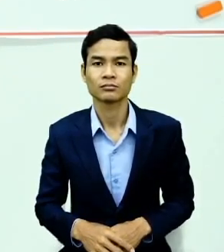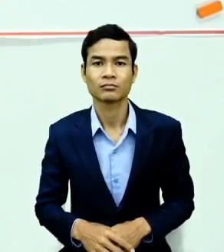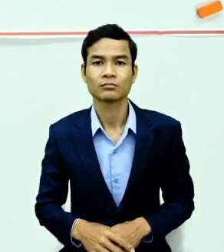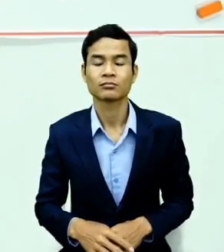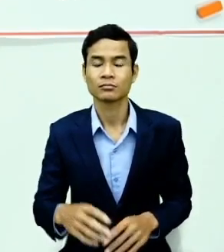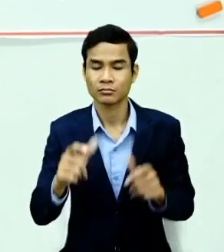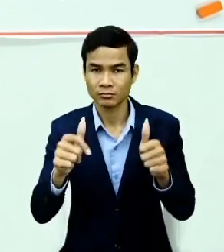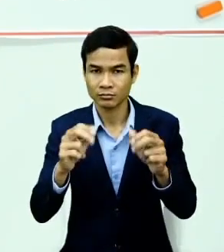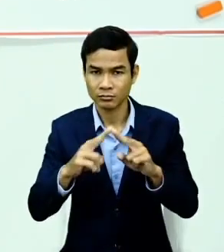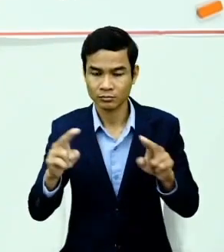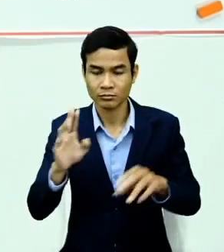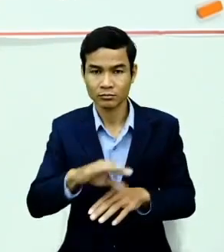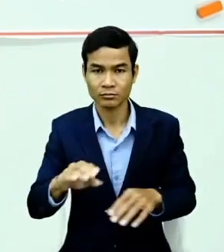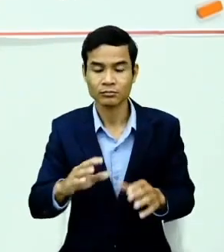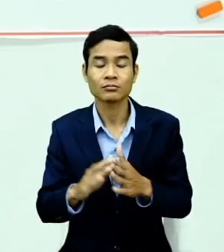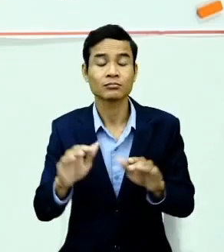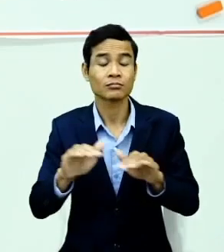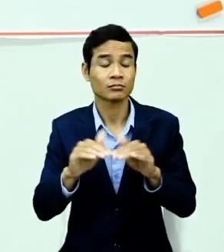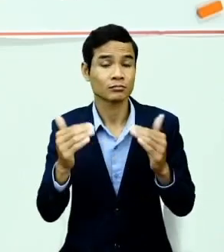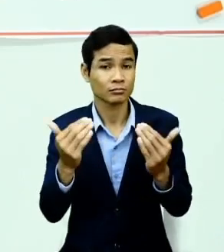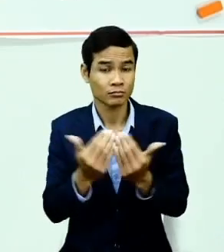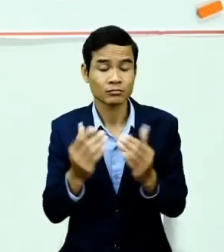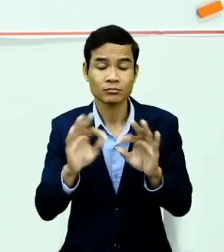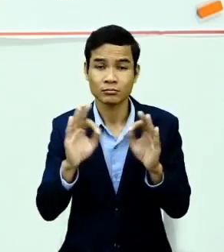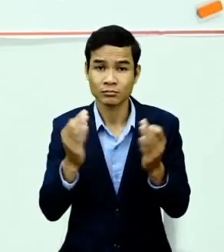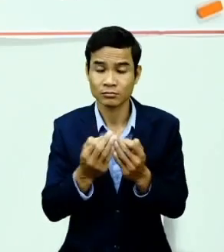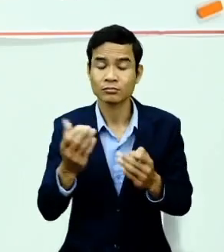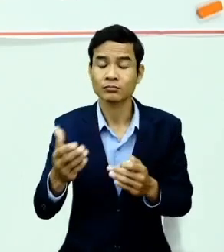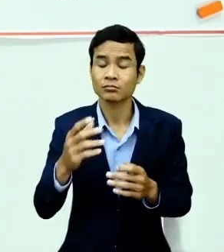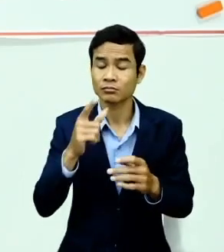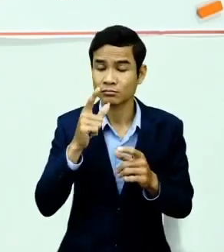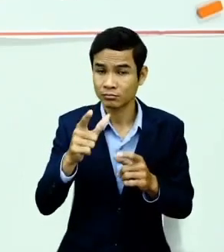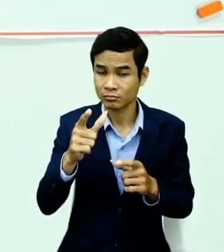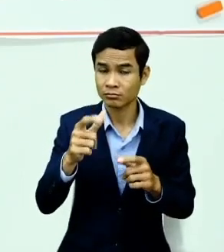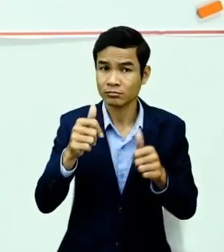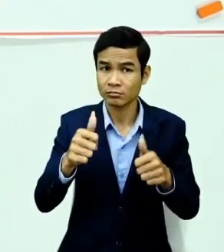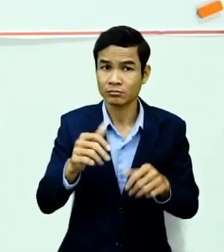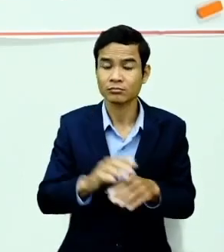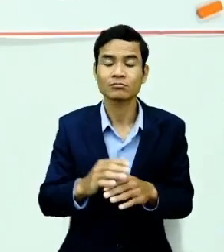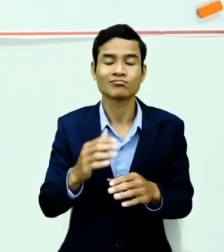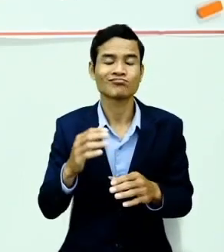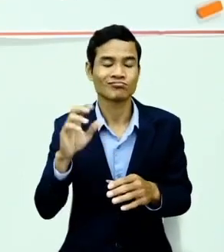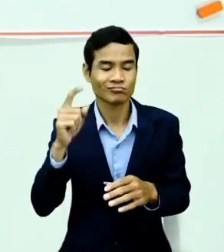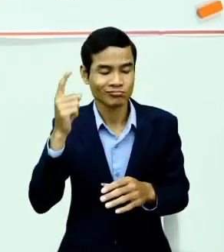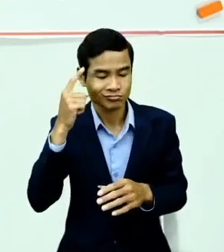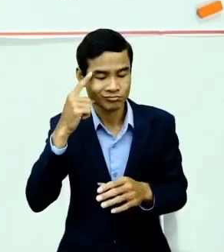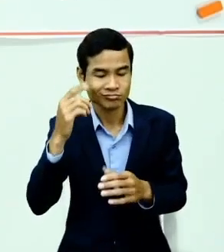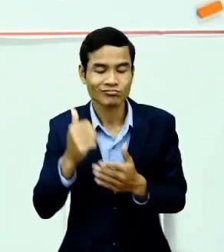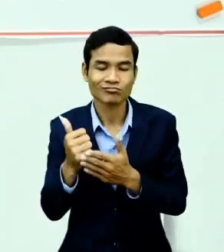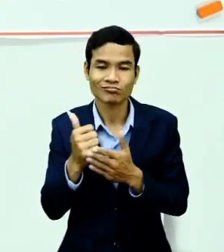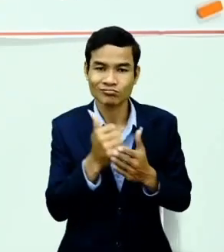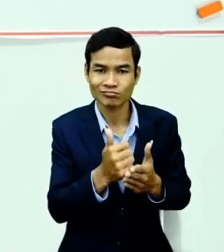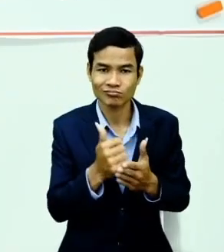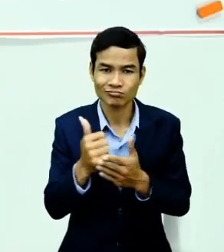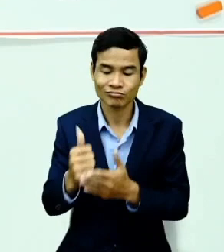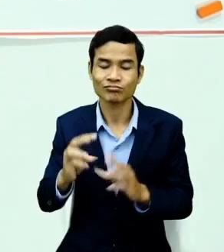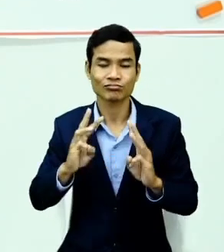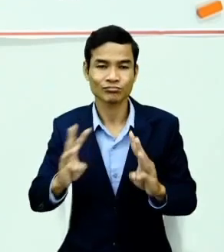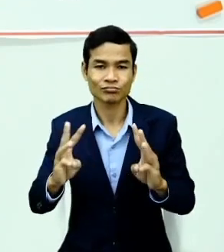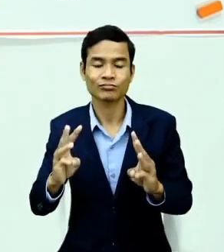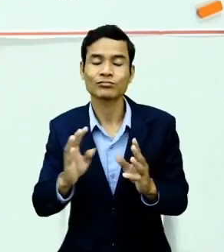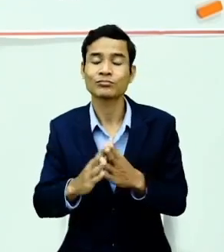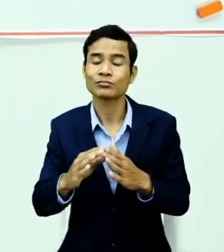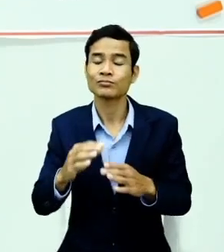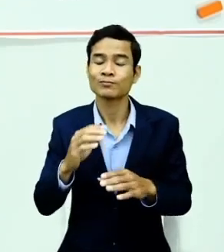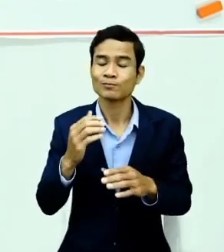chà là ổn nè sẽ mà chết cửa xa này cứ chìa mà nụ là ổn nè con nó chà chè dục vô là chìa sài khá nế chà nâng chuối